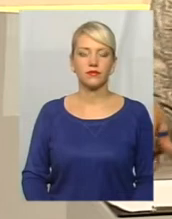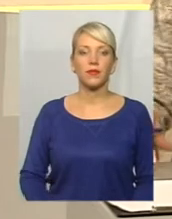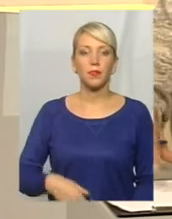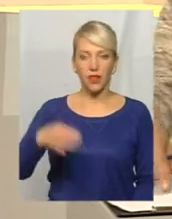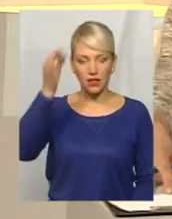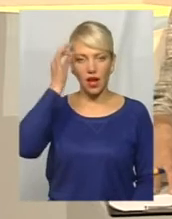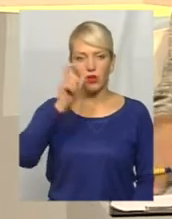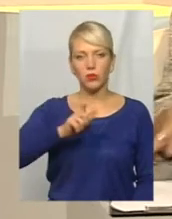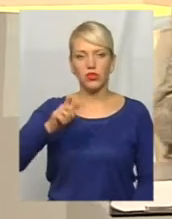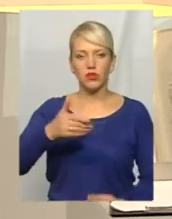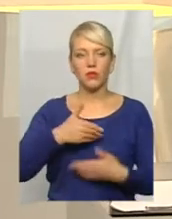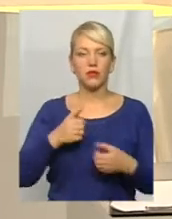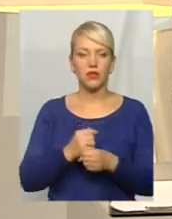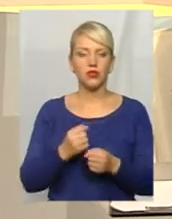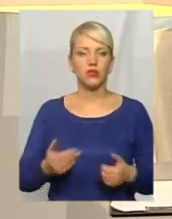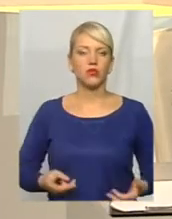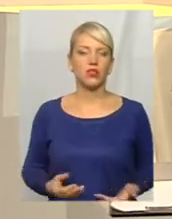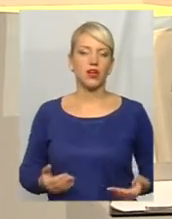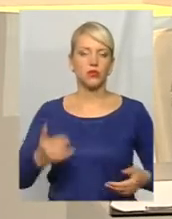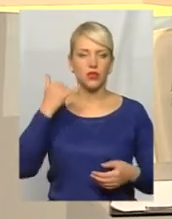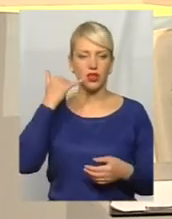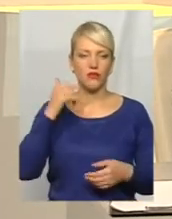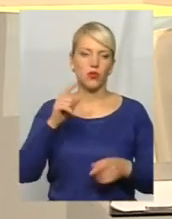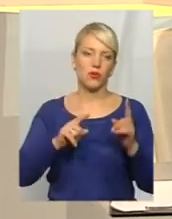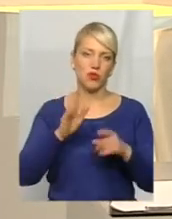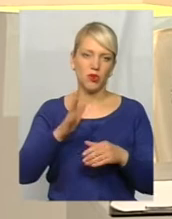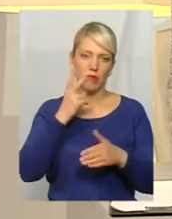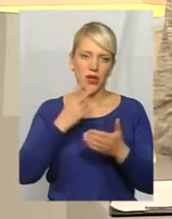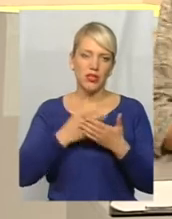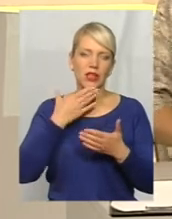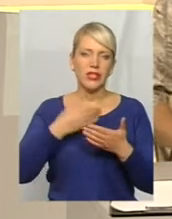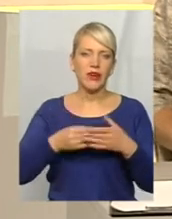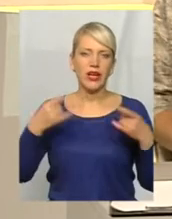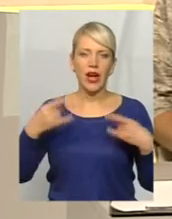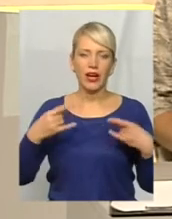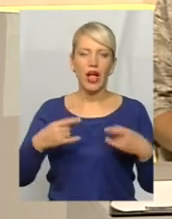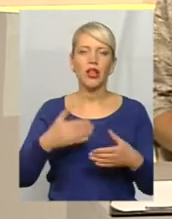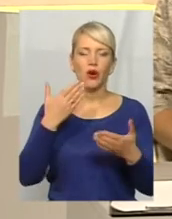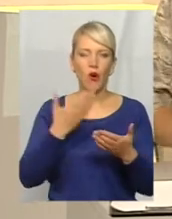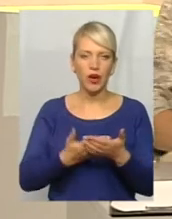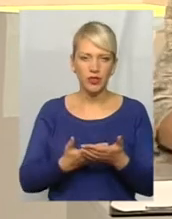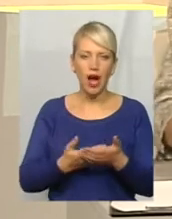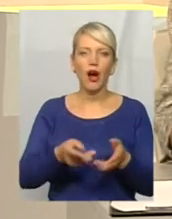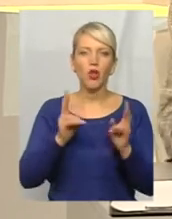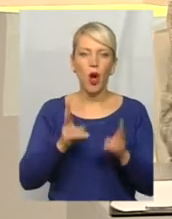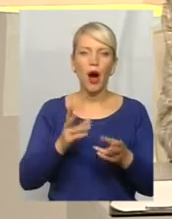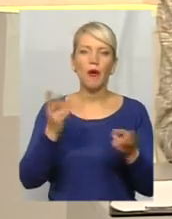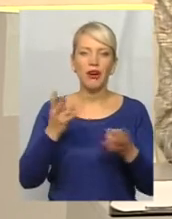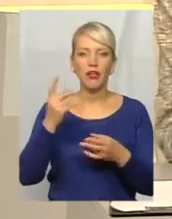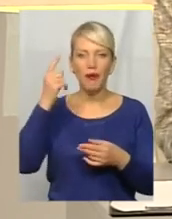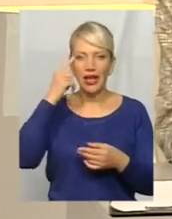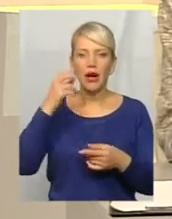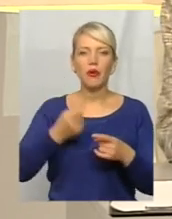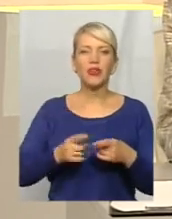Нагадую глядачам, працюємо для вас наживо. Телефон періодично ви бачитимете на своїх екранах. Отже, і хто має дбати про те,